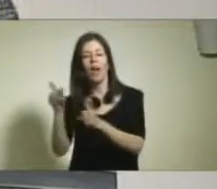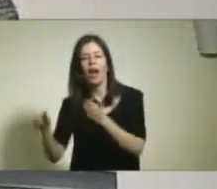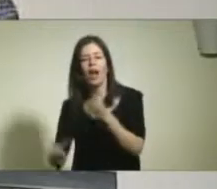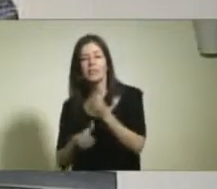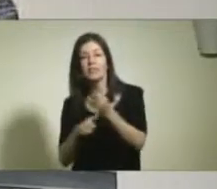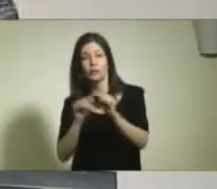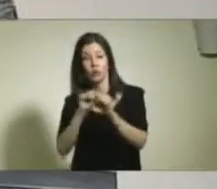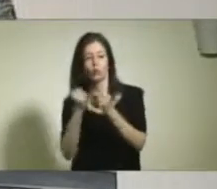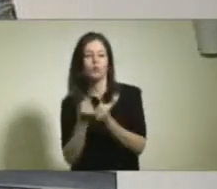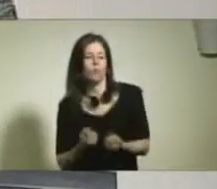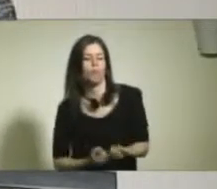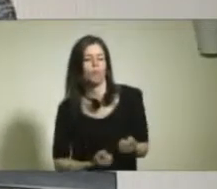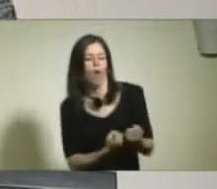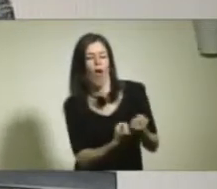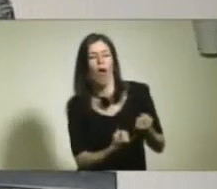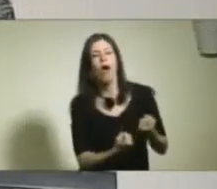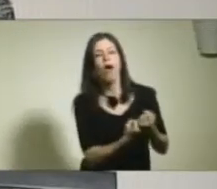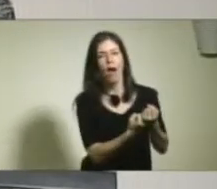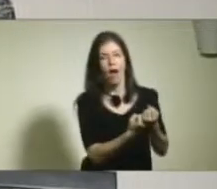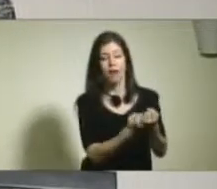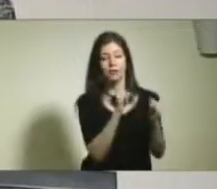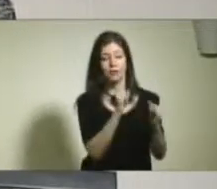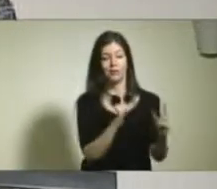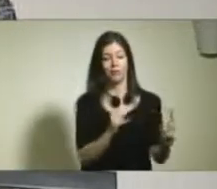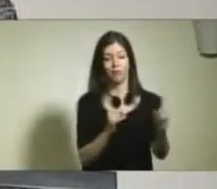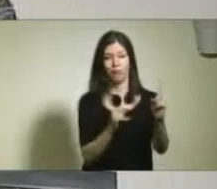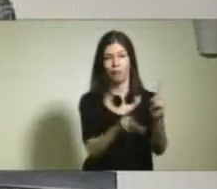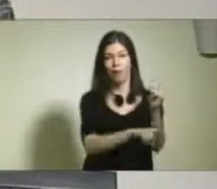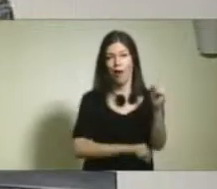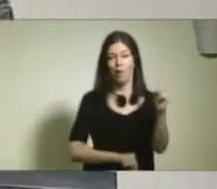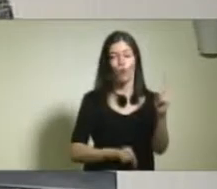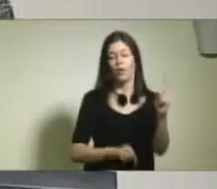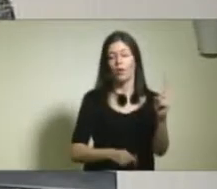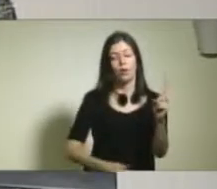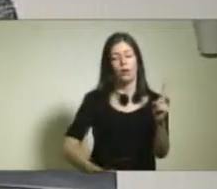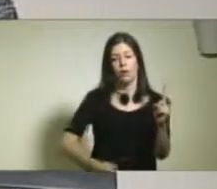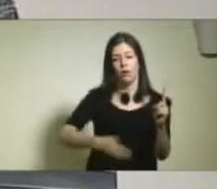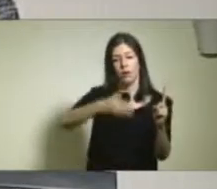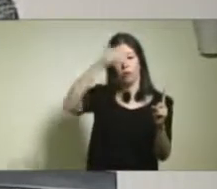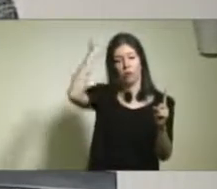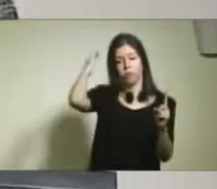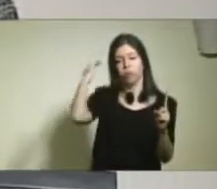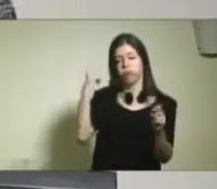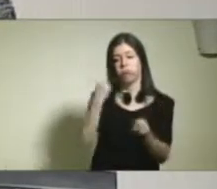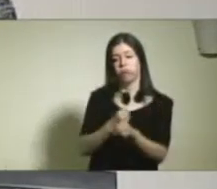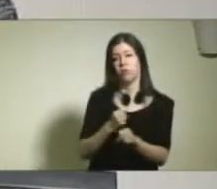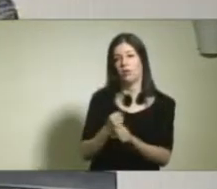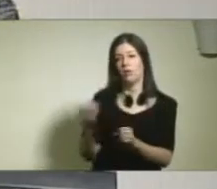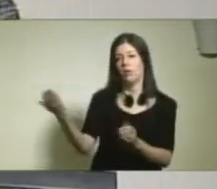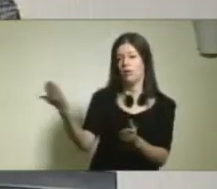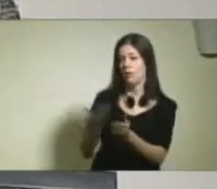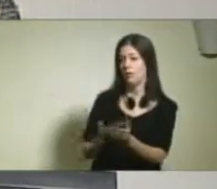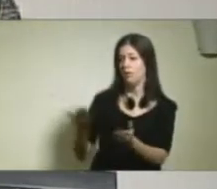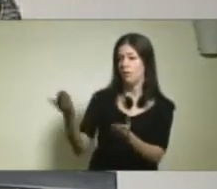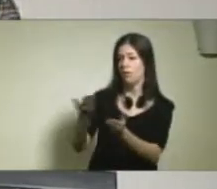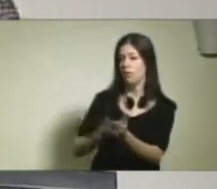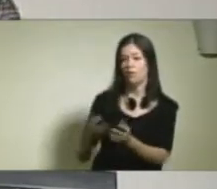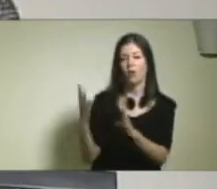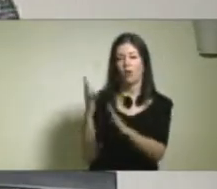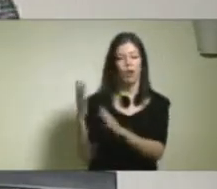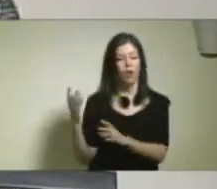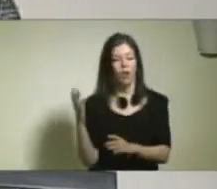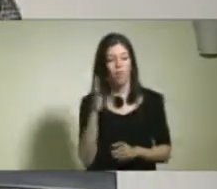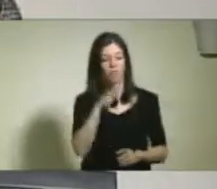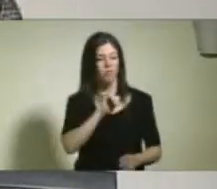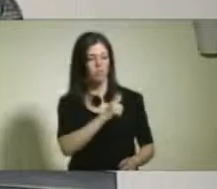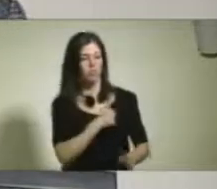quand le salarié, le postier n'en peut plus de rester au guichet face à ces incivilités, il y a des